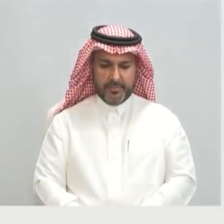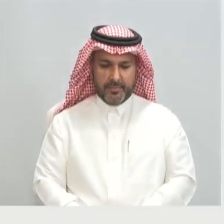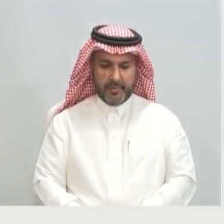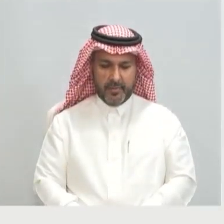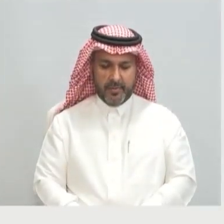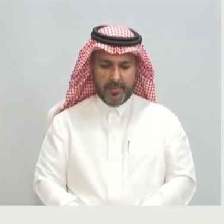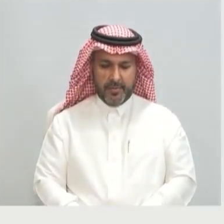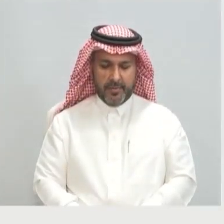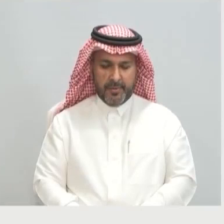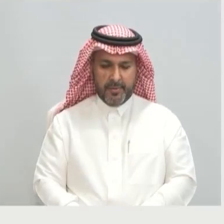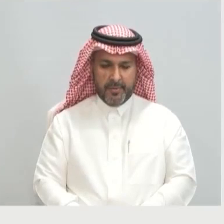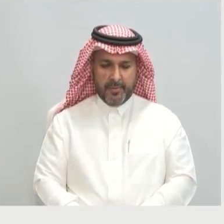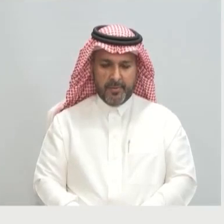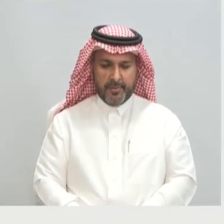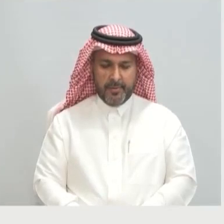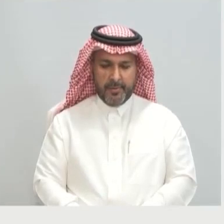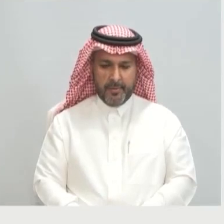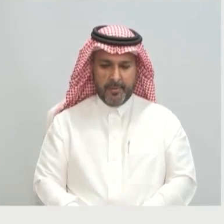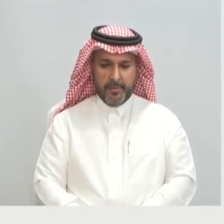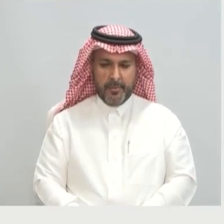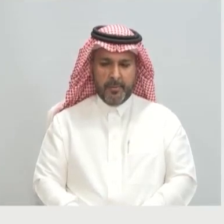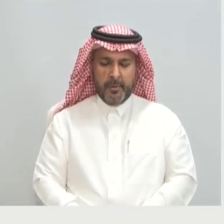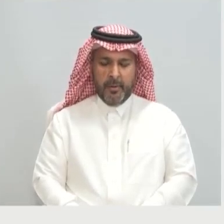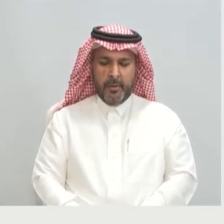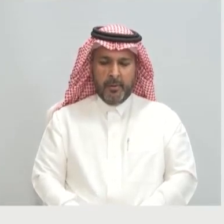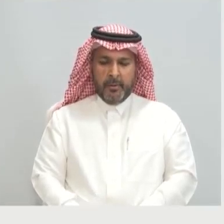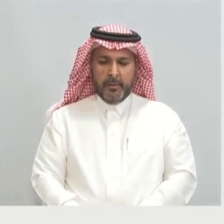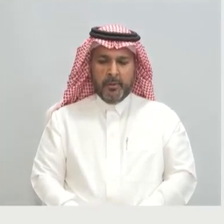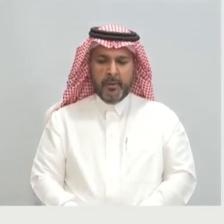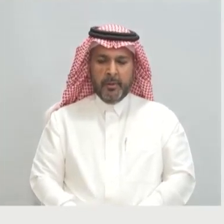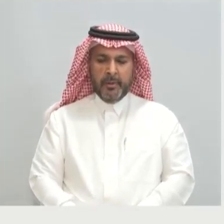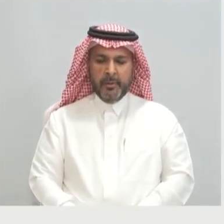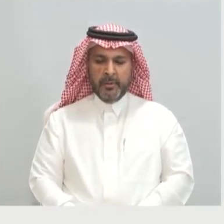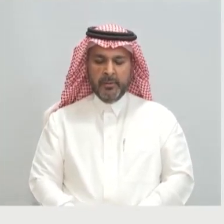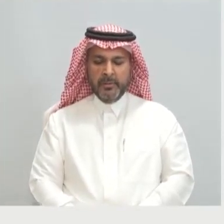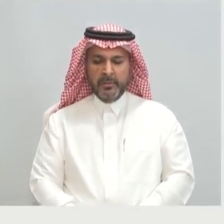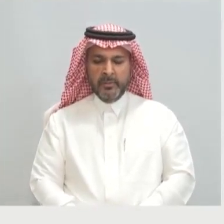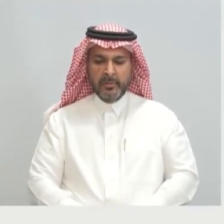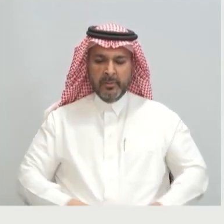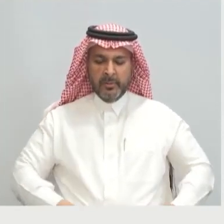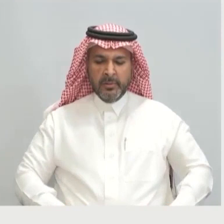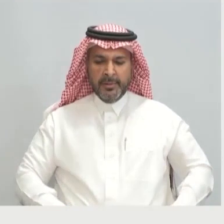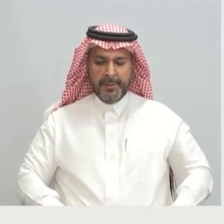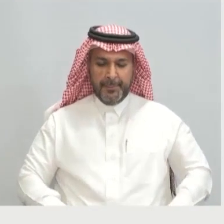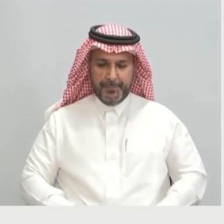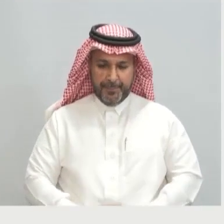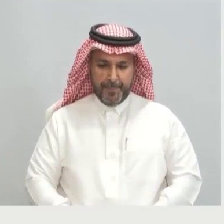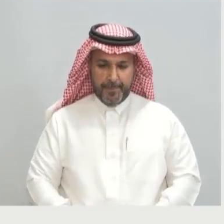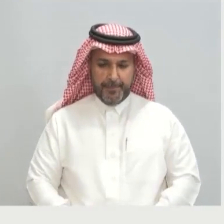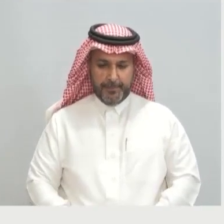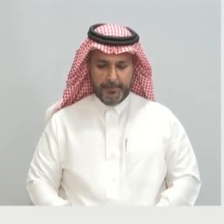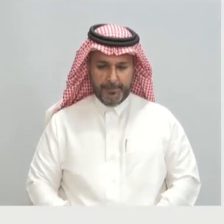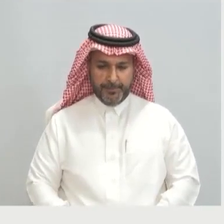مصلحه العمل بشكل ايضا غير رسمي او يستخدم في امور قد تسبب في خساره المنظمه وقد يكون